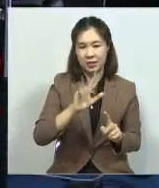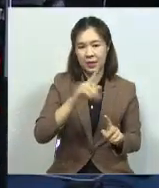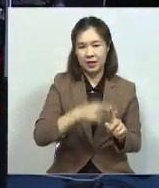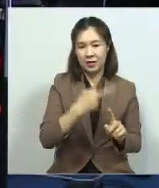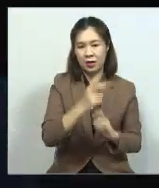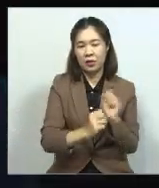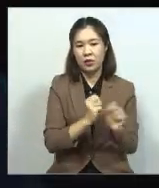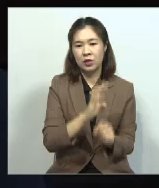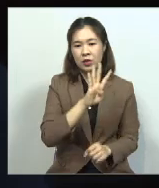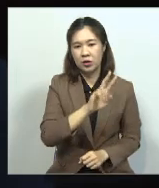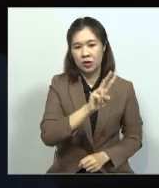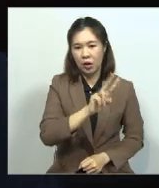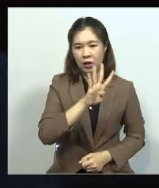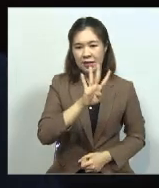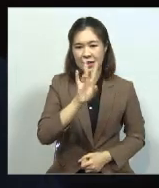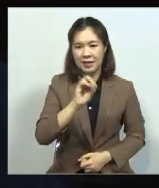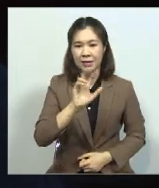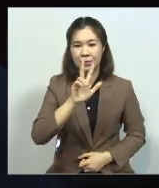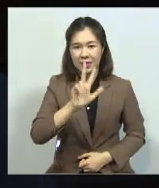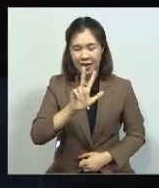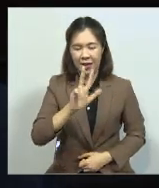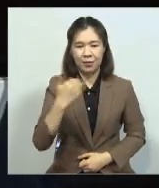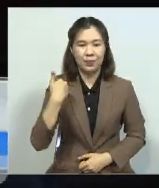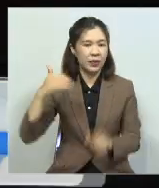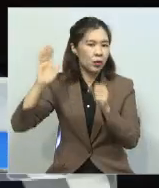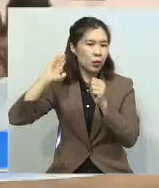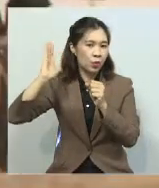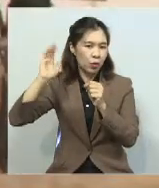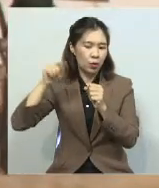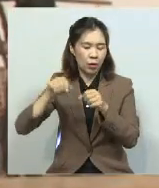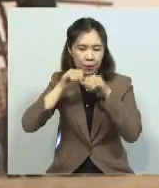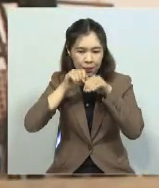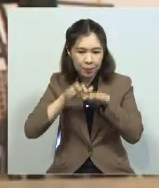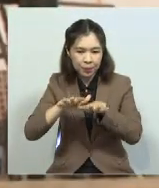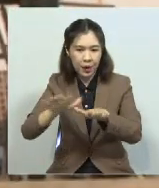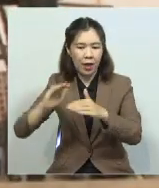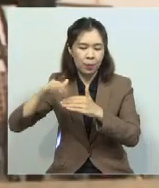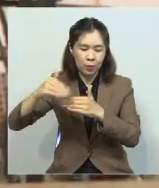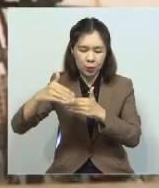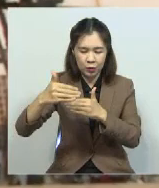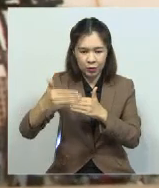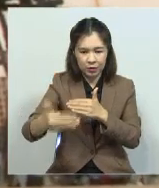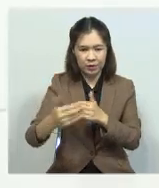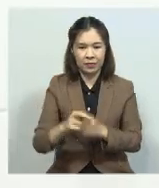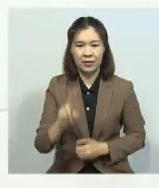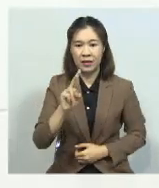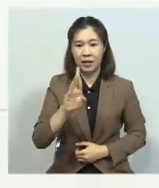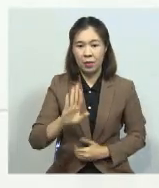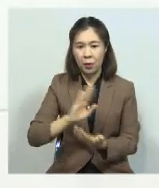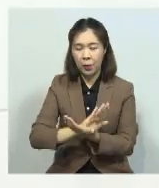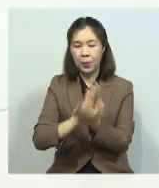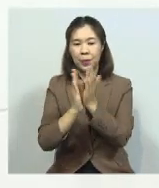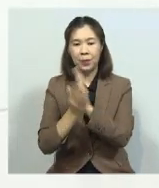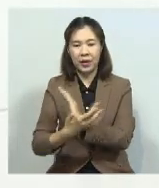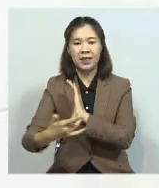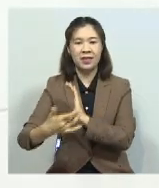พันธ์2473กิจการวิทยุกระจายเสียงได้พัฒนาแพร่หลายมาอย่างต่อเนื่องจากระบบอนาล็อกสู่ยุ